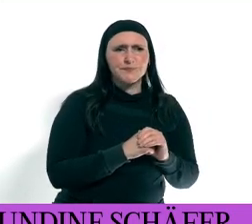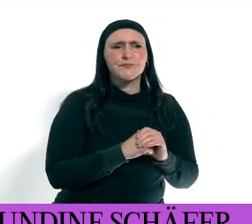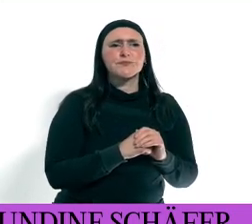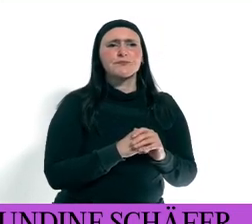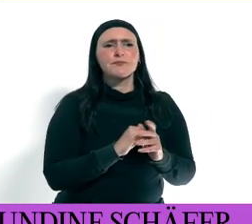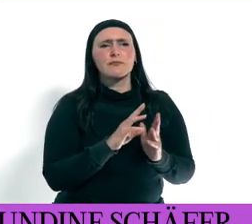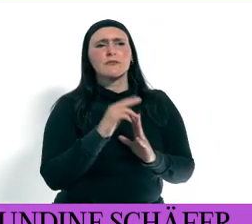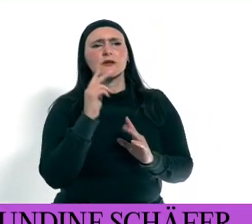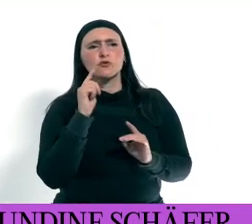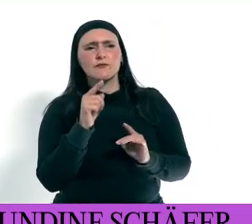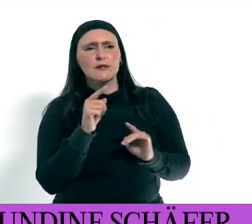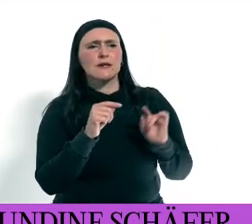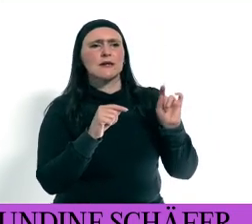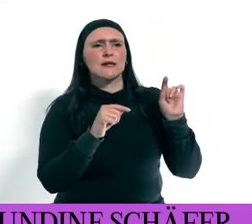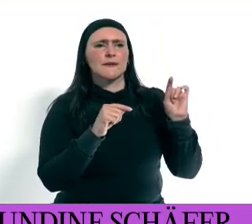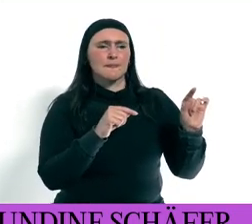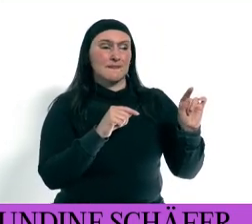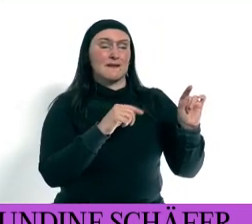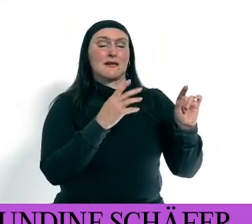diese Bäume, die